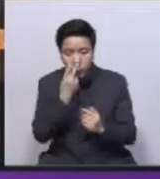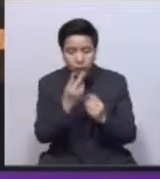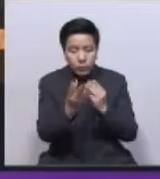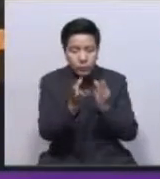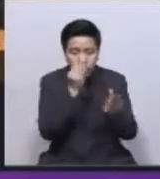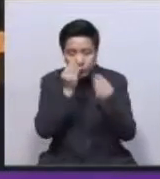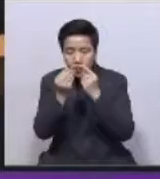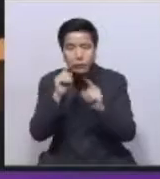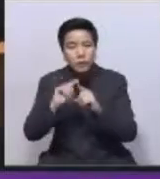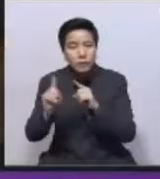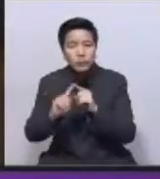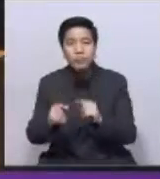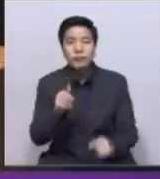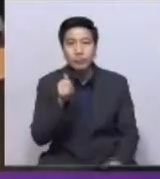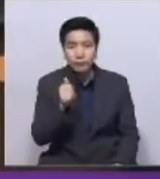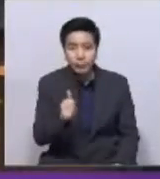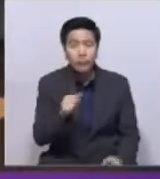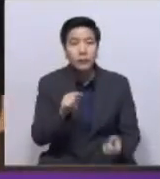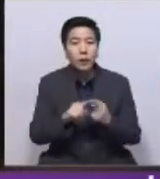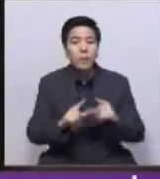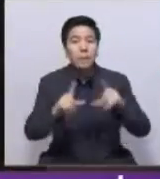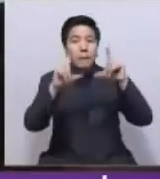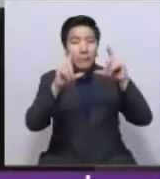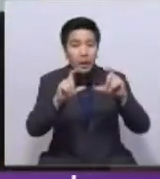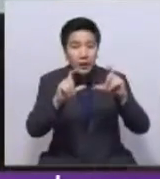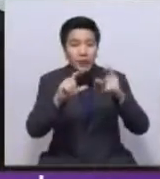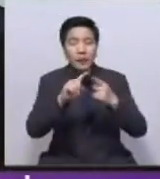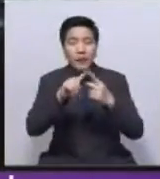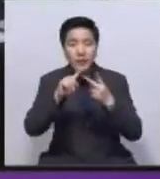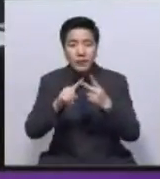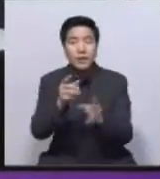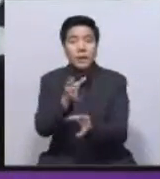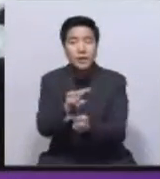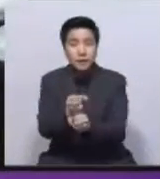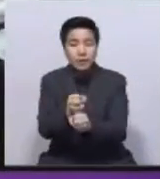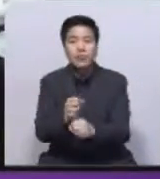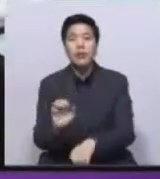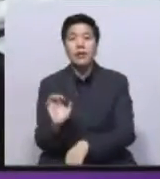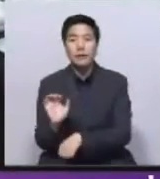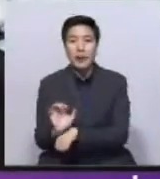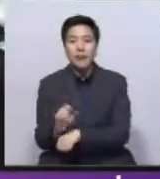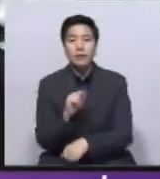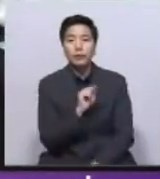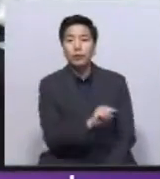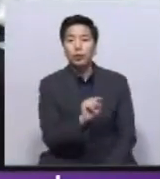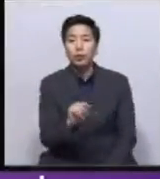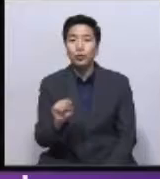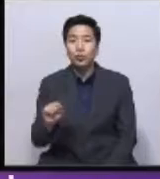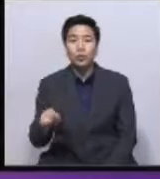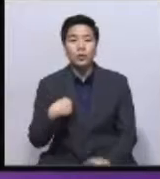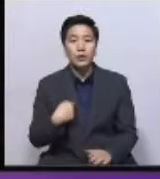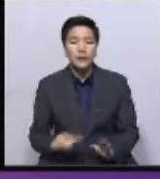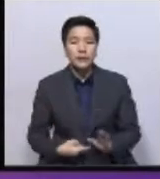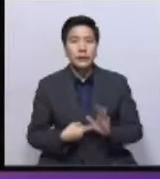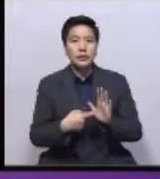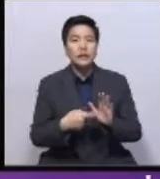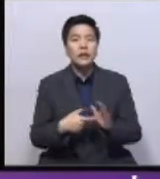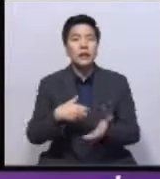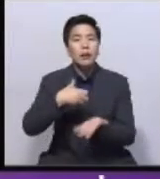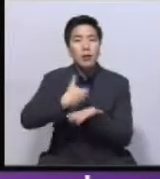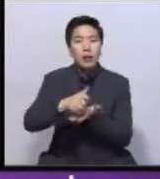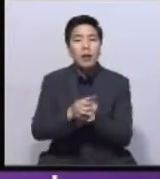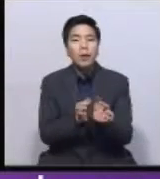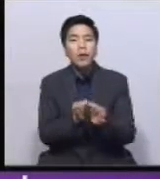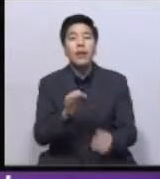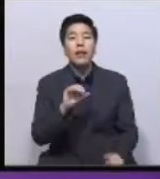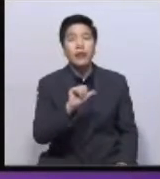าชมนิทรรศการจากสื่อต่างๆทั้งภาพถ่ายประติมากรรมและภาพยนตร์ซึ่งจะมีการนำเสนอในรูปแบบเสียงบรรยายภา